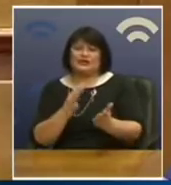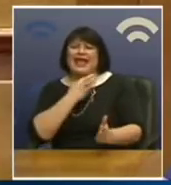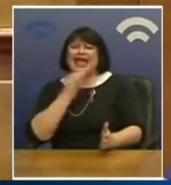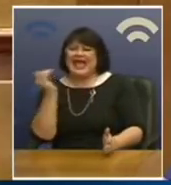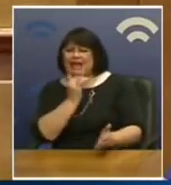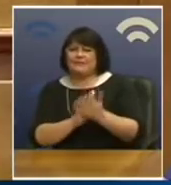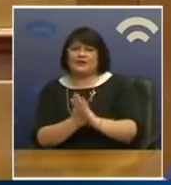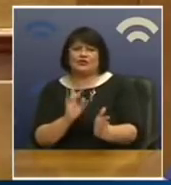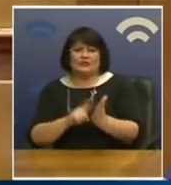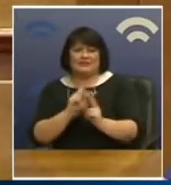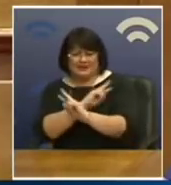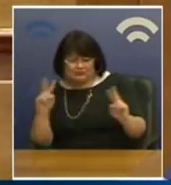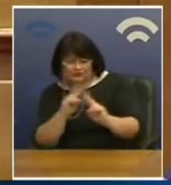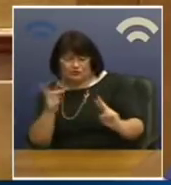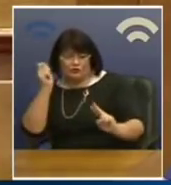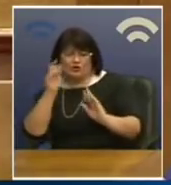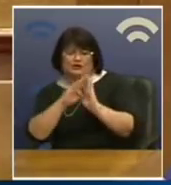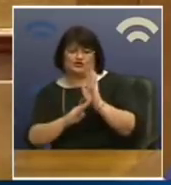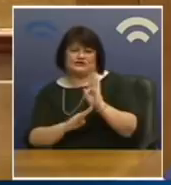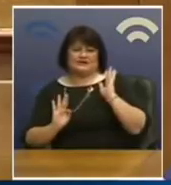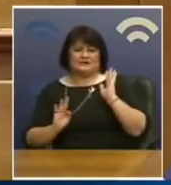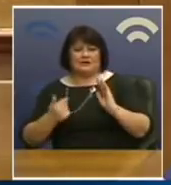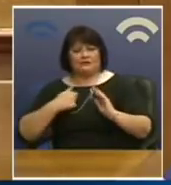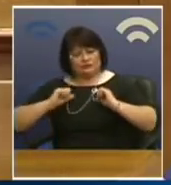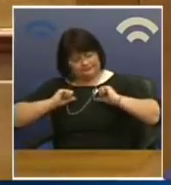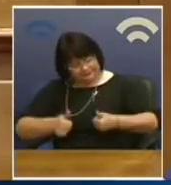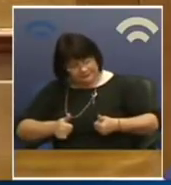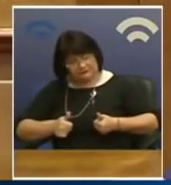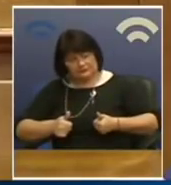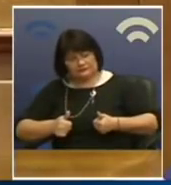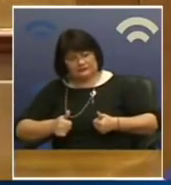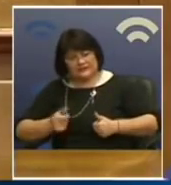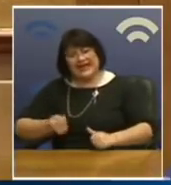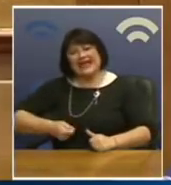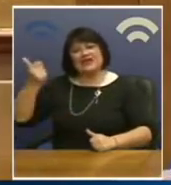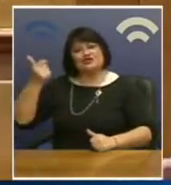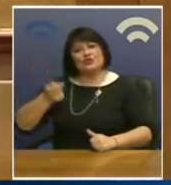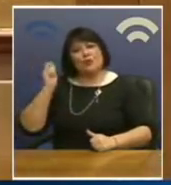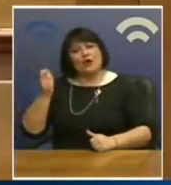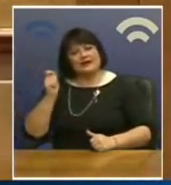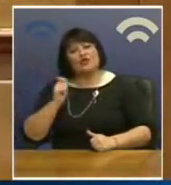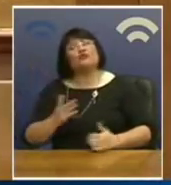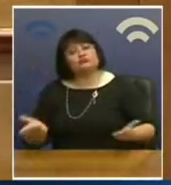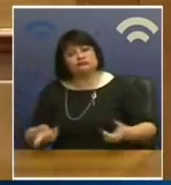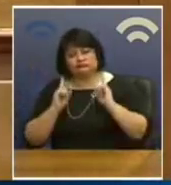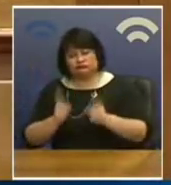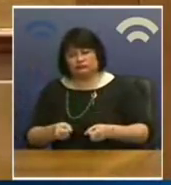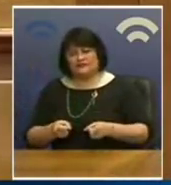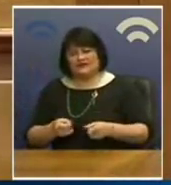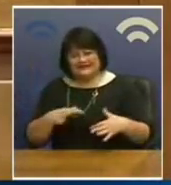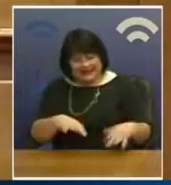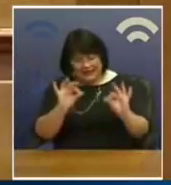είναι. Γι' αυτό και δεν διστάσαμε να πάρουμε αυτό το πολιτικό ρίσκο. Πήραμε την απόφαση να κινήσουμε τη